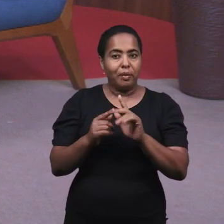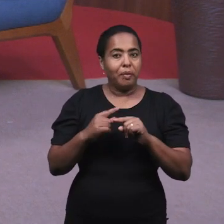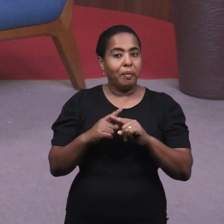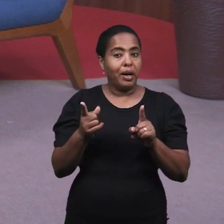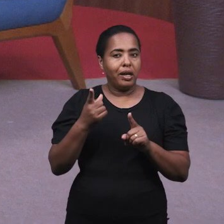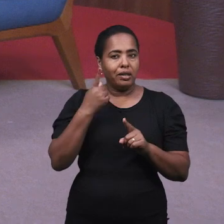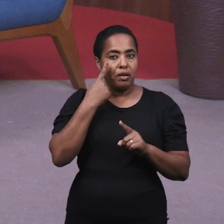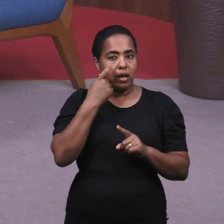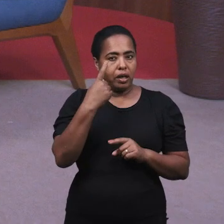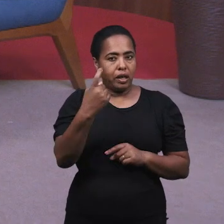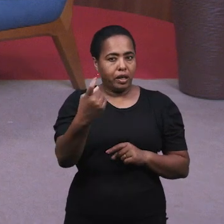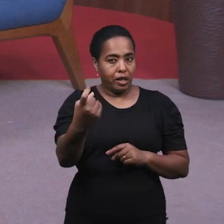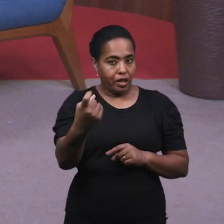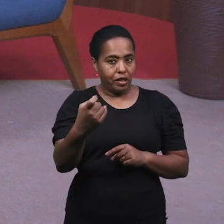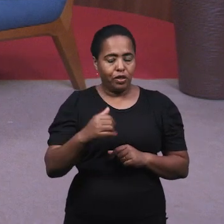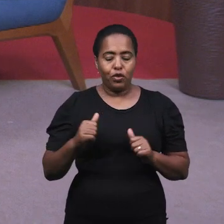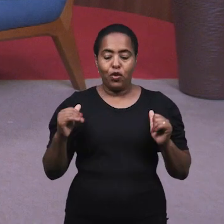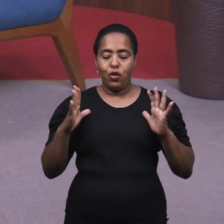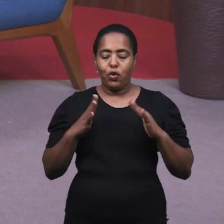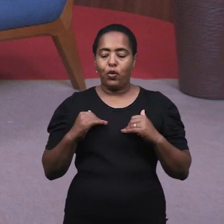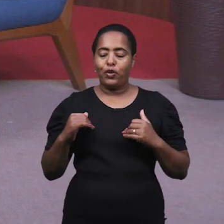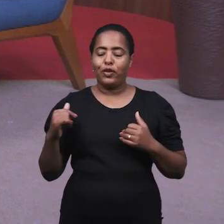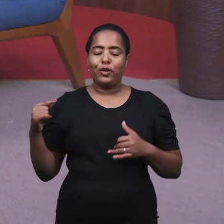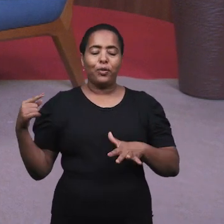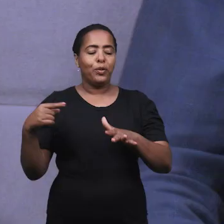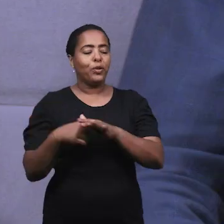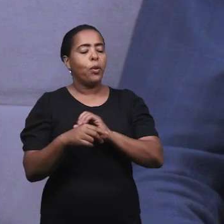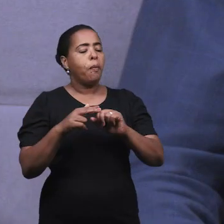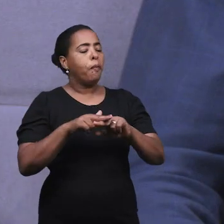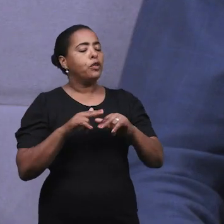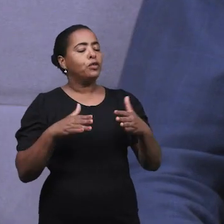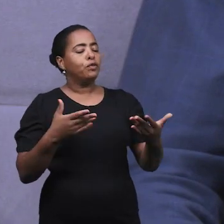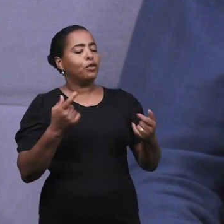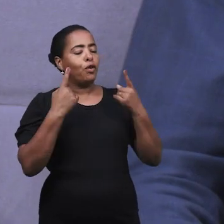Ils ont demandé, pourquoi pleures-tu? Parce qu'elle pleurait.